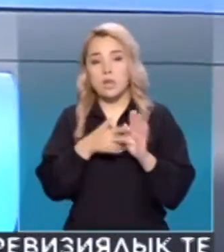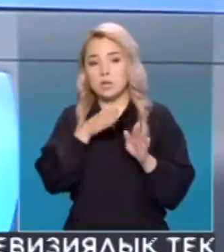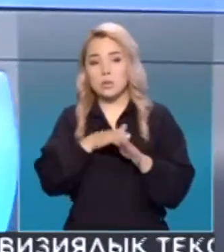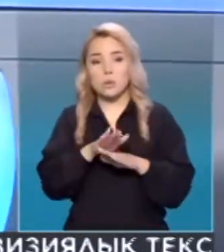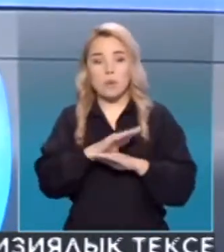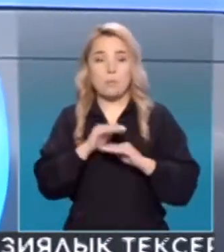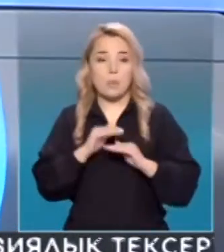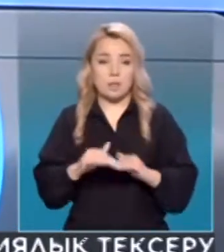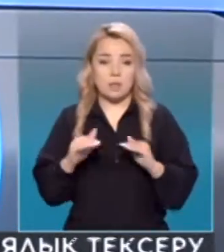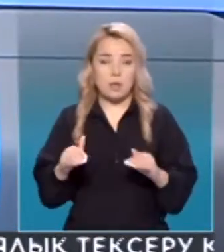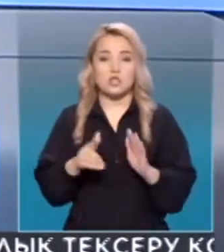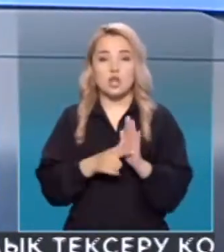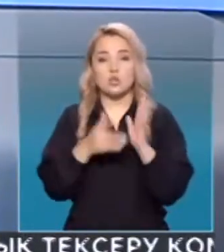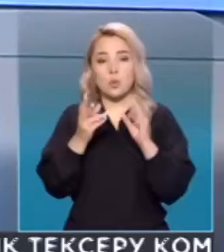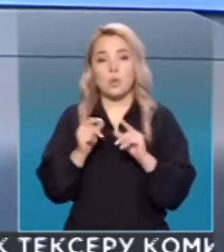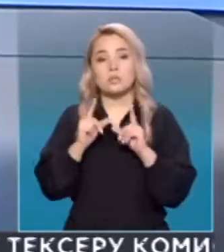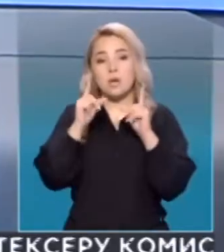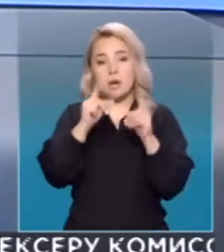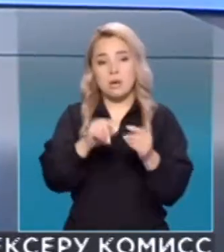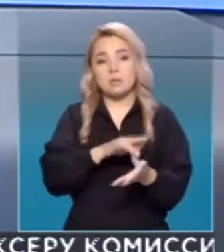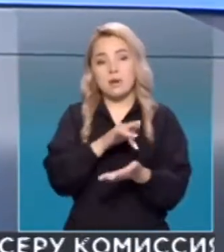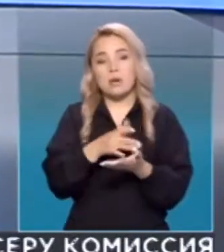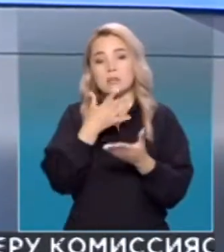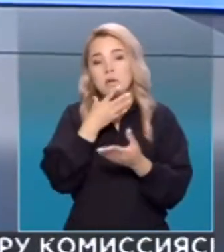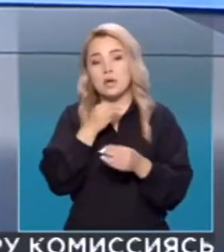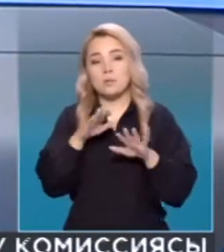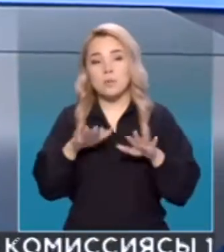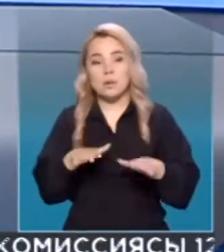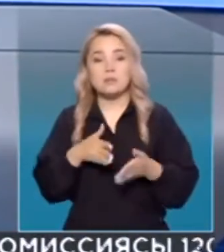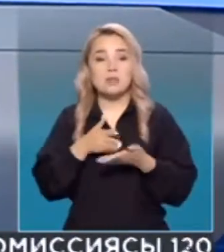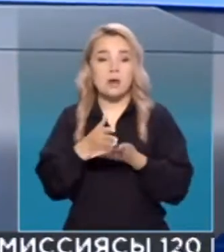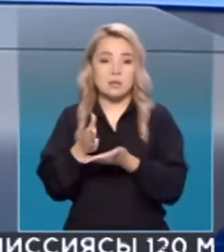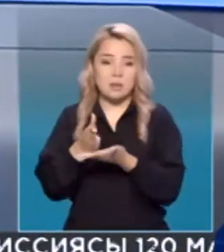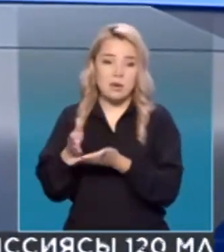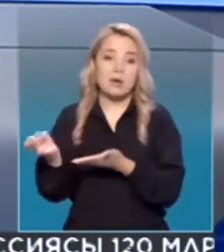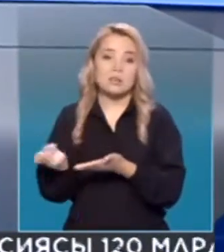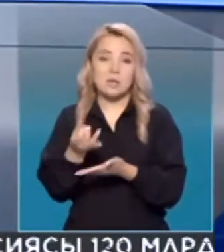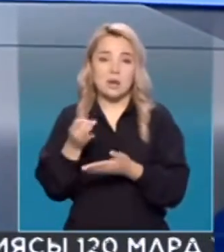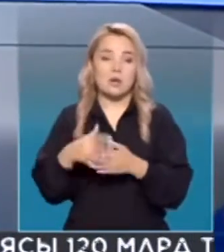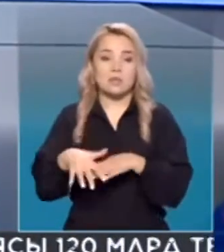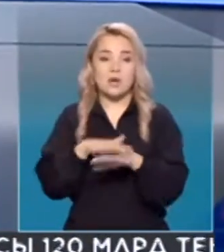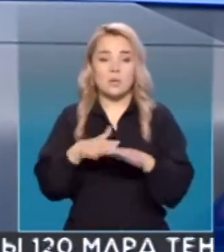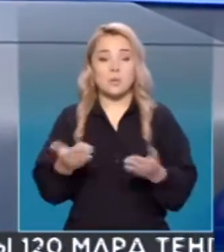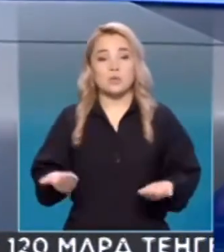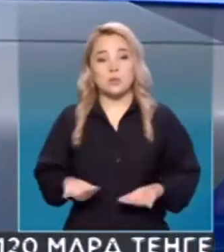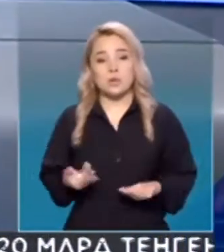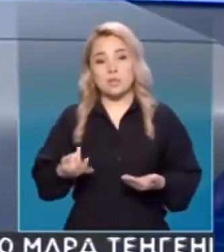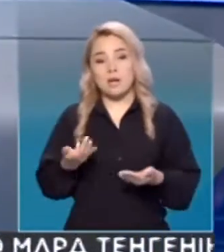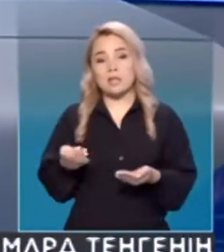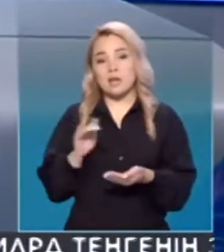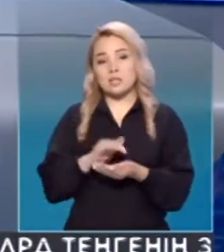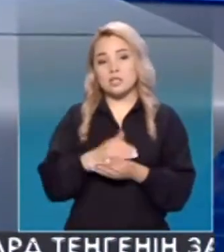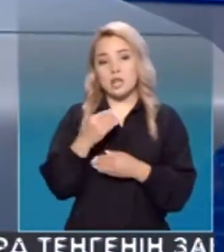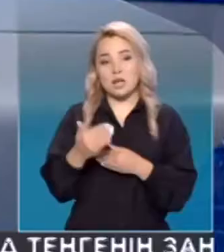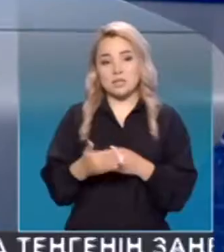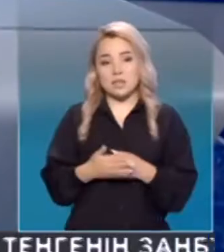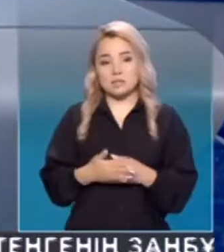сапар аясында Алатау баурайындағы шаһардың көрікті жерлерін аралап, мегаполистің тыныс тіршілігімен жақынырақ